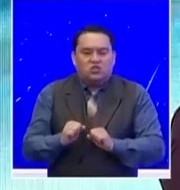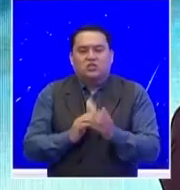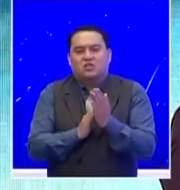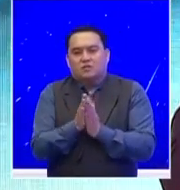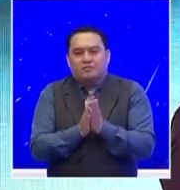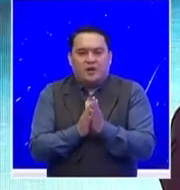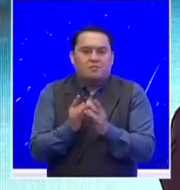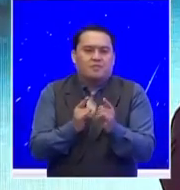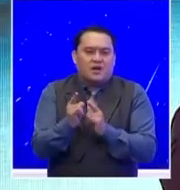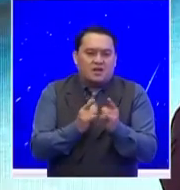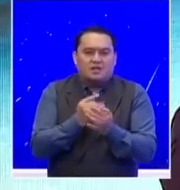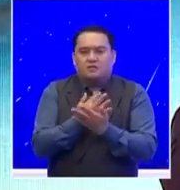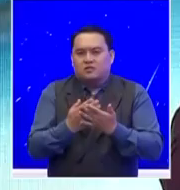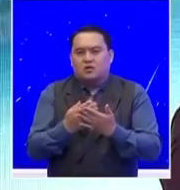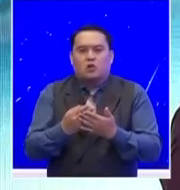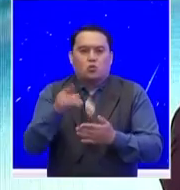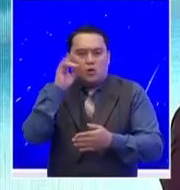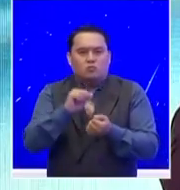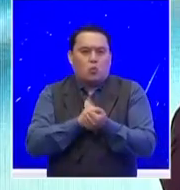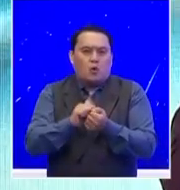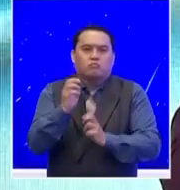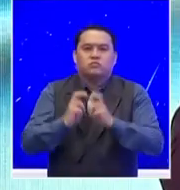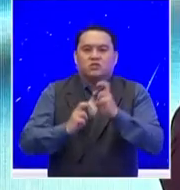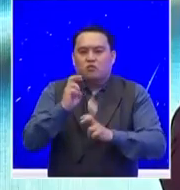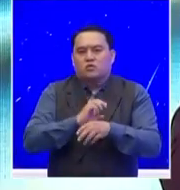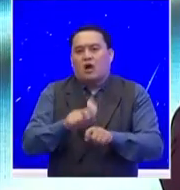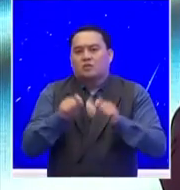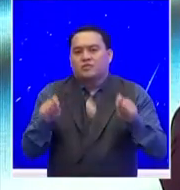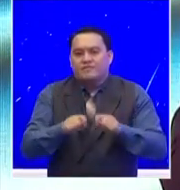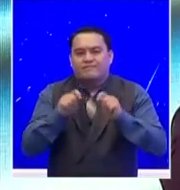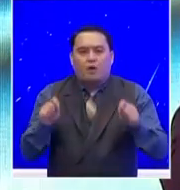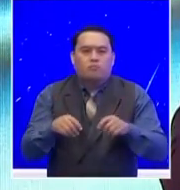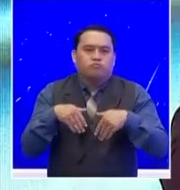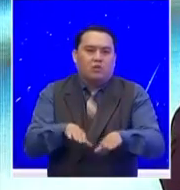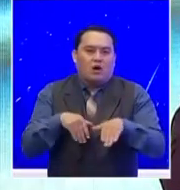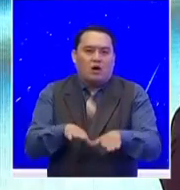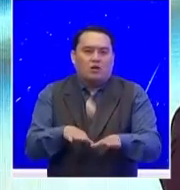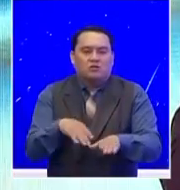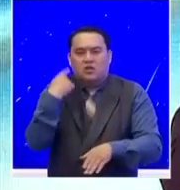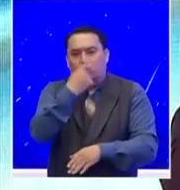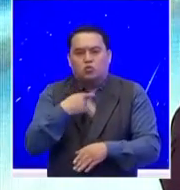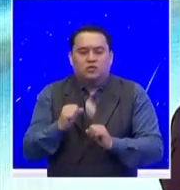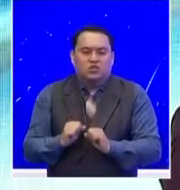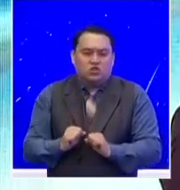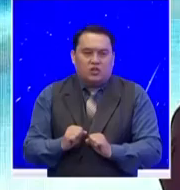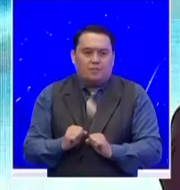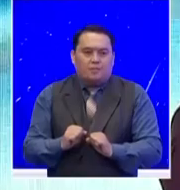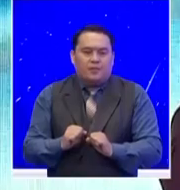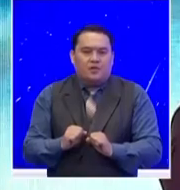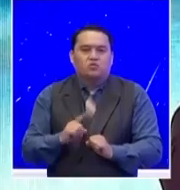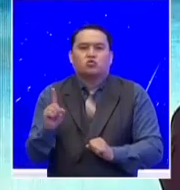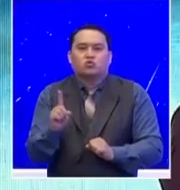наши предприниматели также открывают производство по пошиву средств индивидуальной защиты.